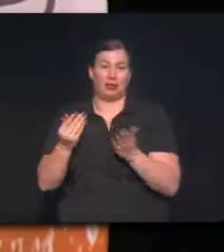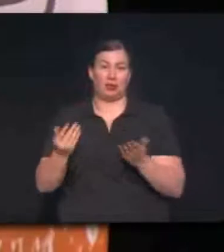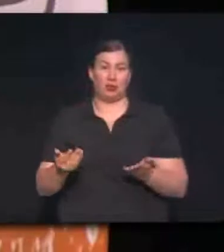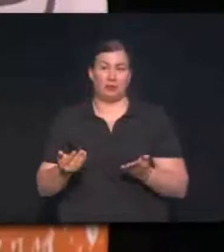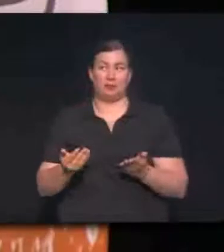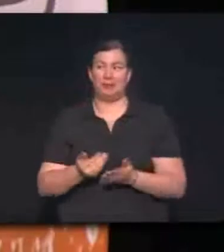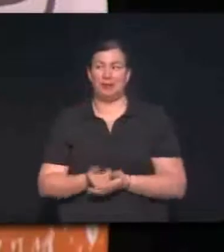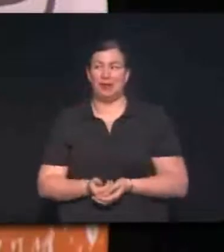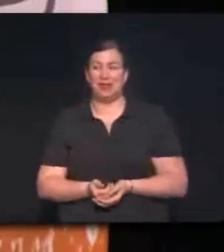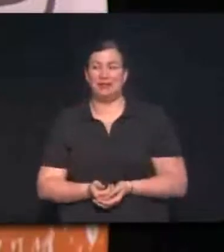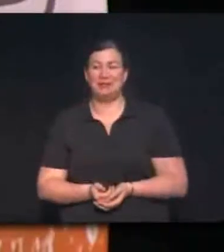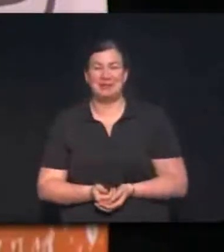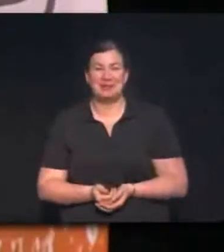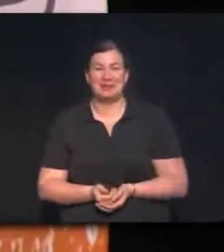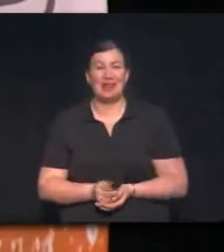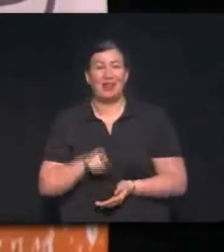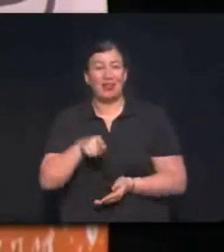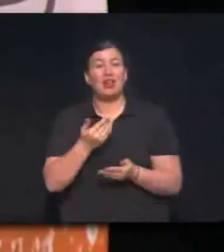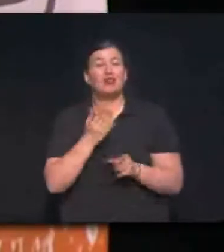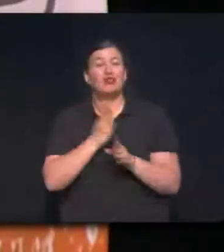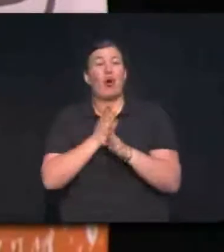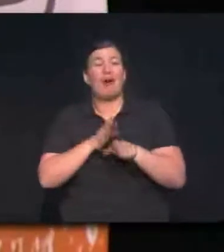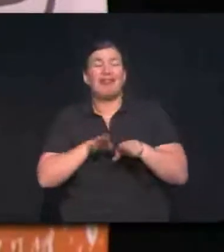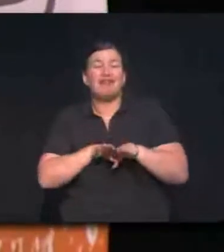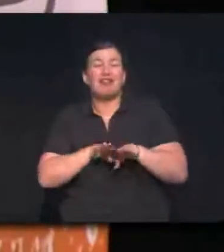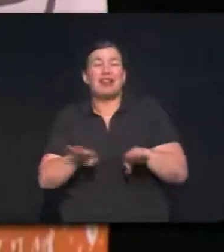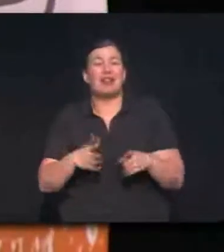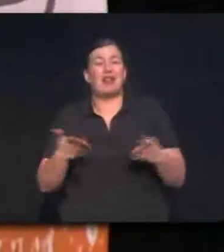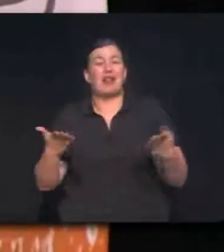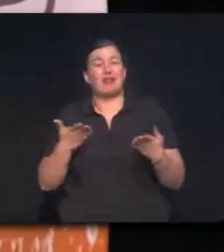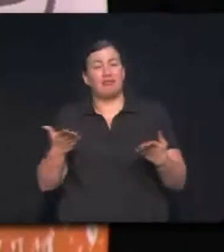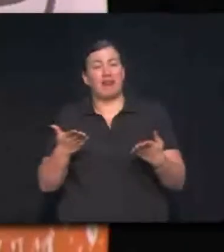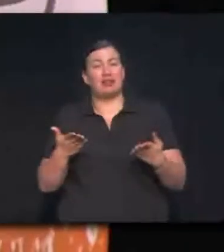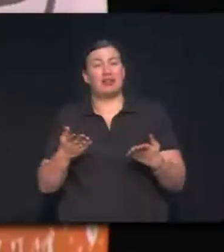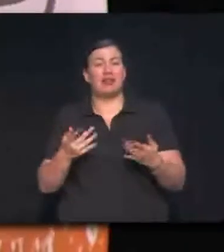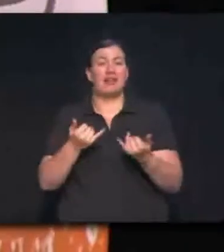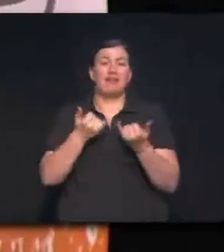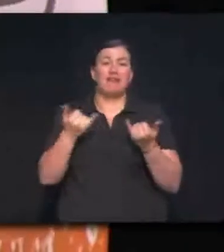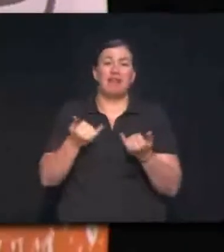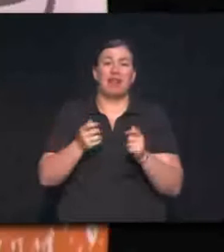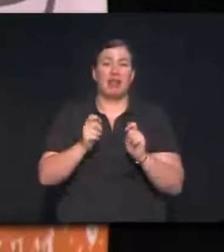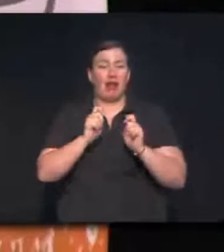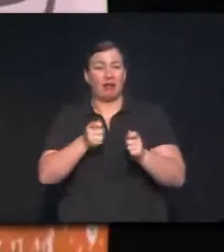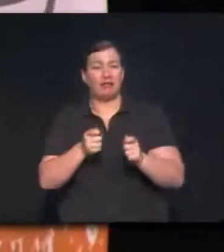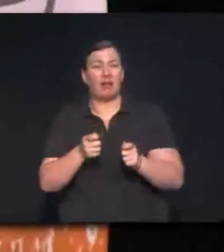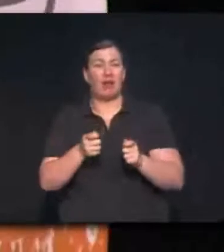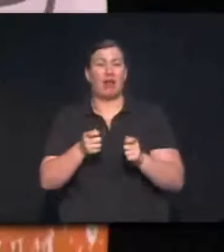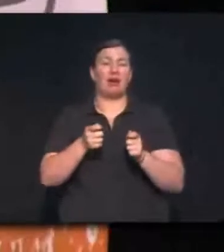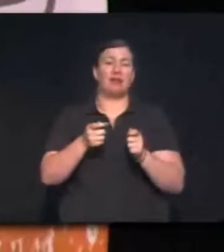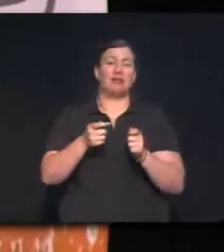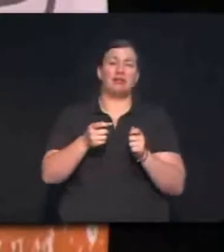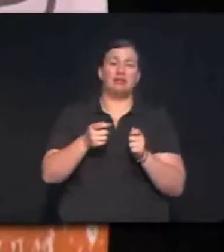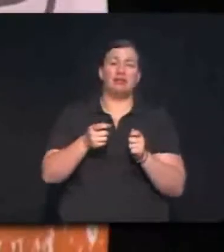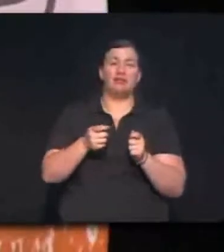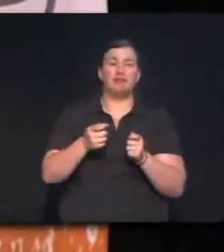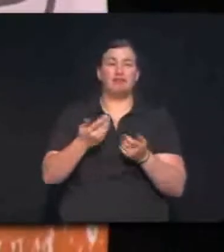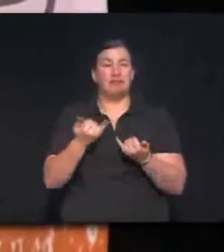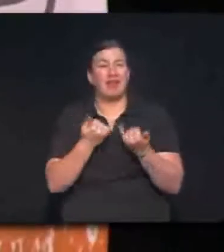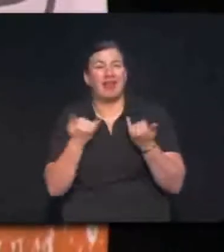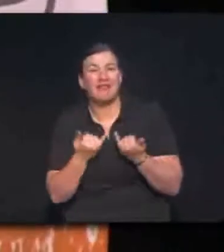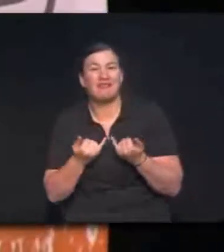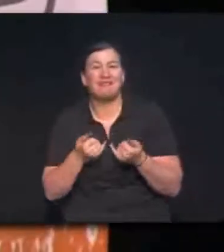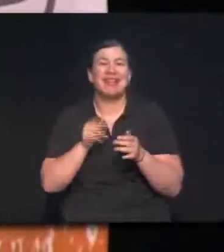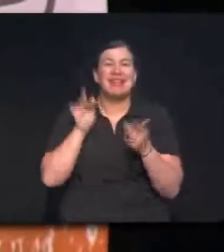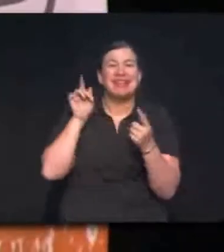hier ist klar festgelegt wie das die Anträge mit einem Forum ein Forum erreichen müssen also wie bei der